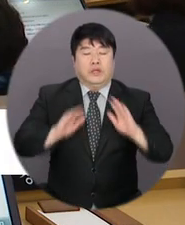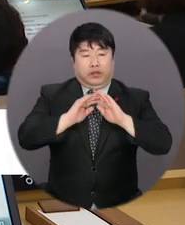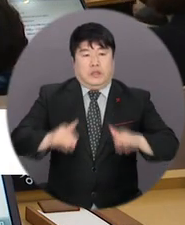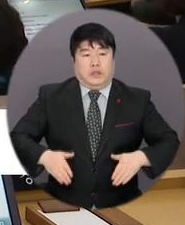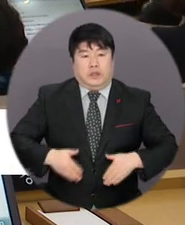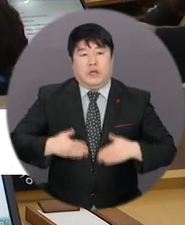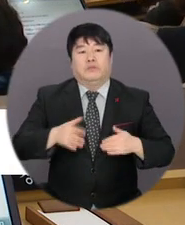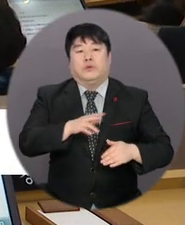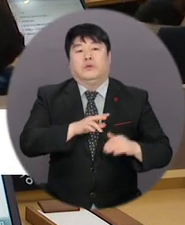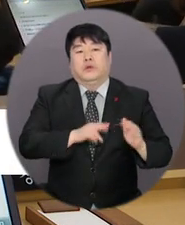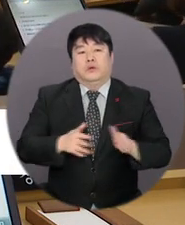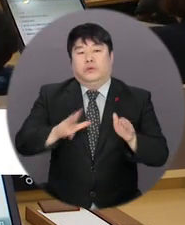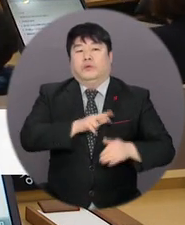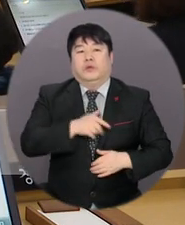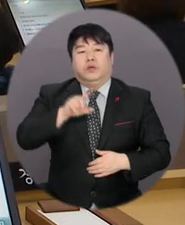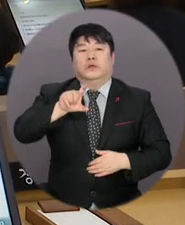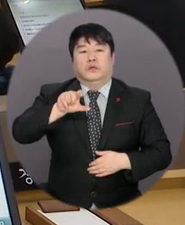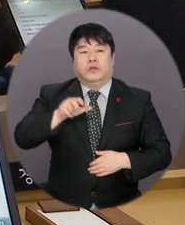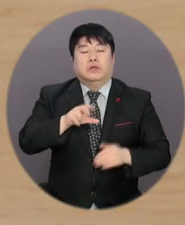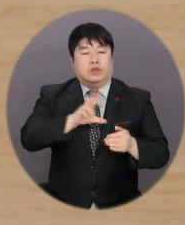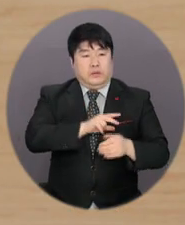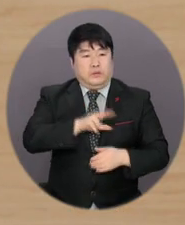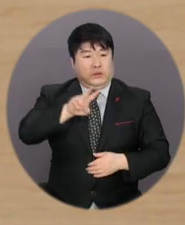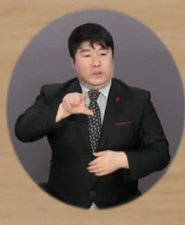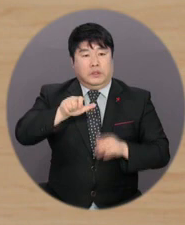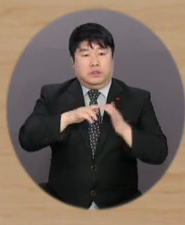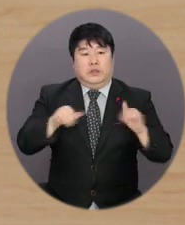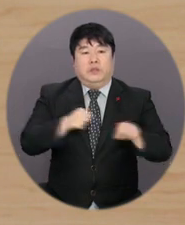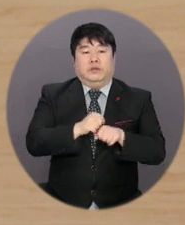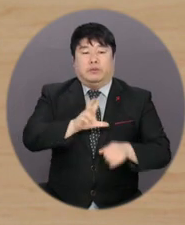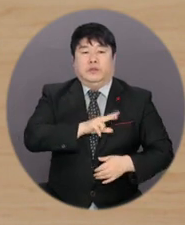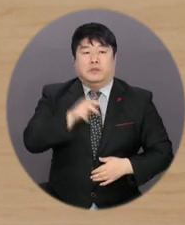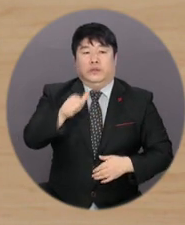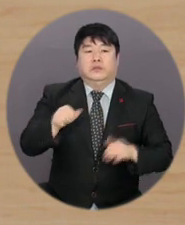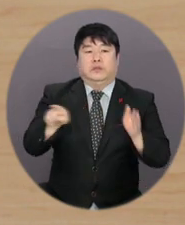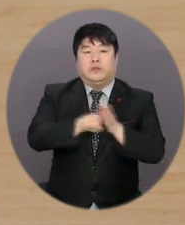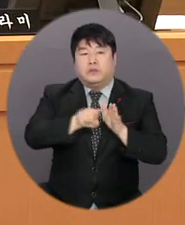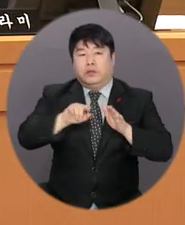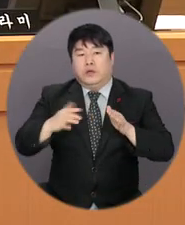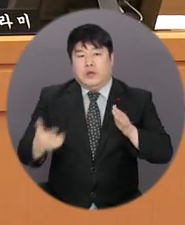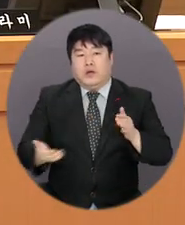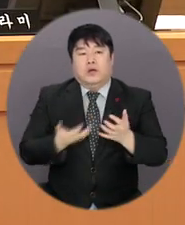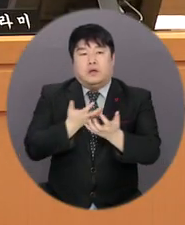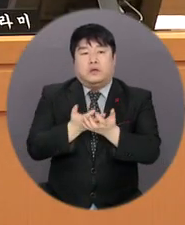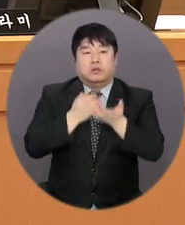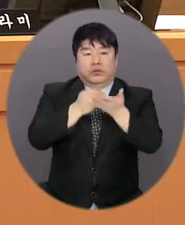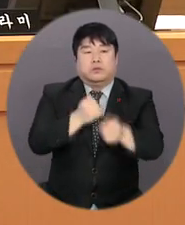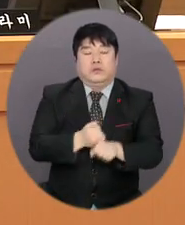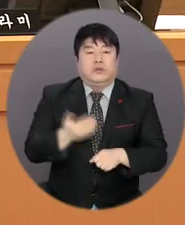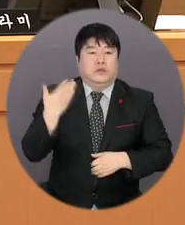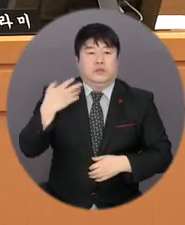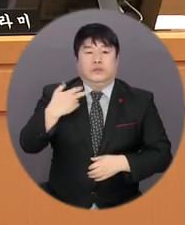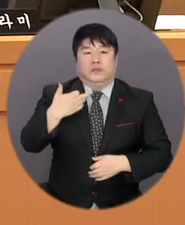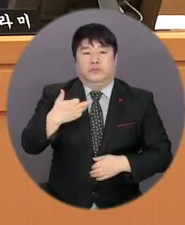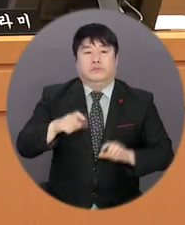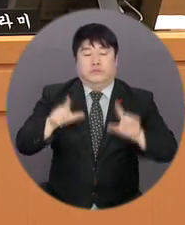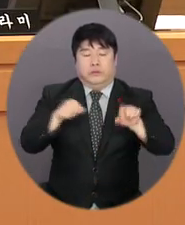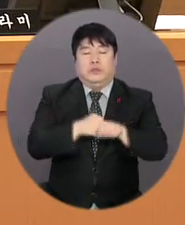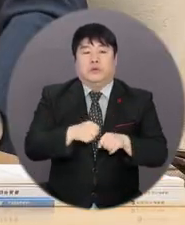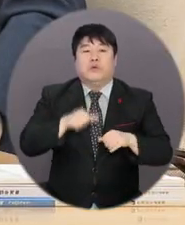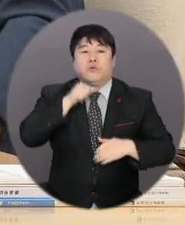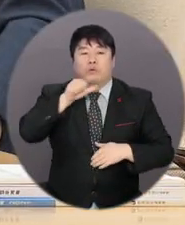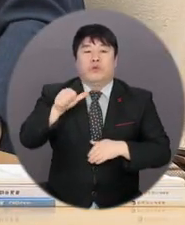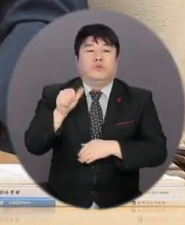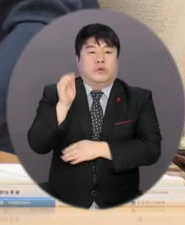전남 도의회 의원 15명이 의장 불신임안을 제출한 건 지난해 12월 18일. 의원들이 신청한 5분 자유